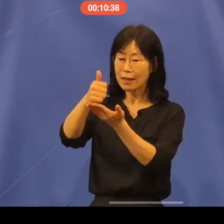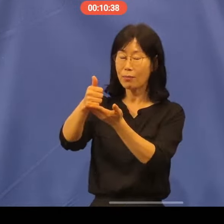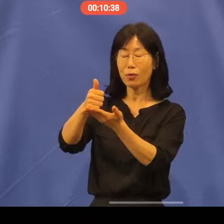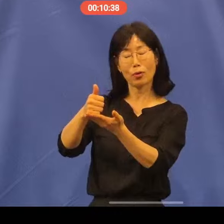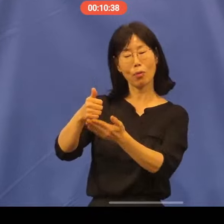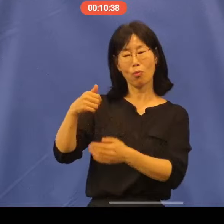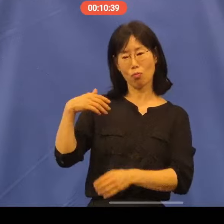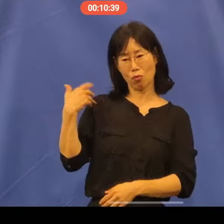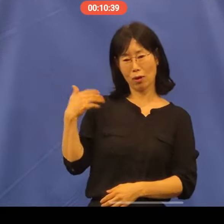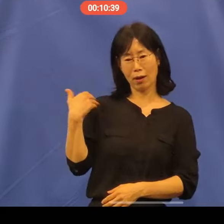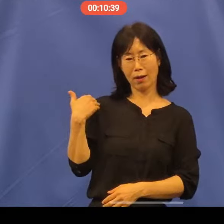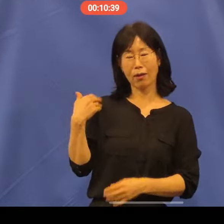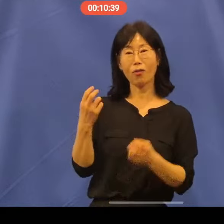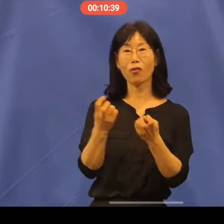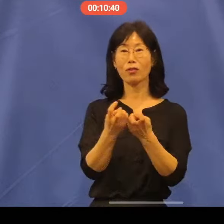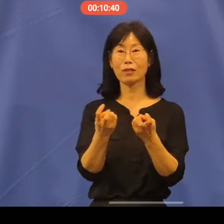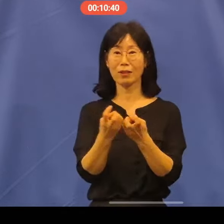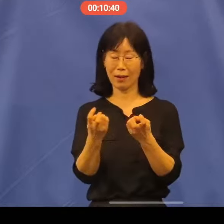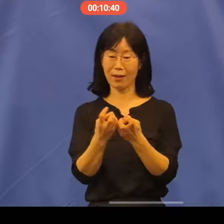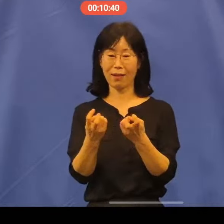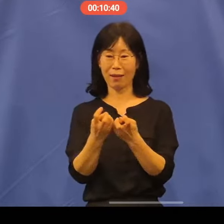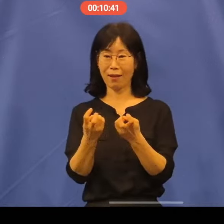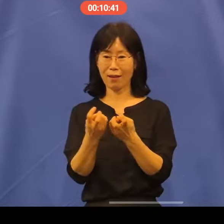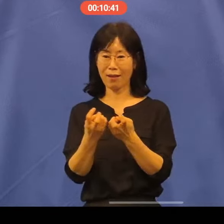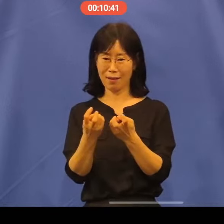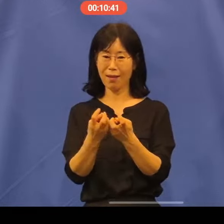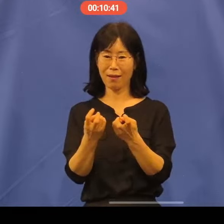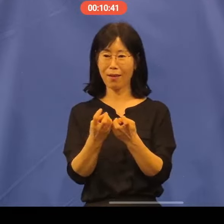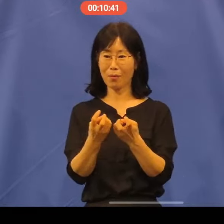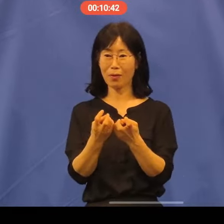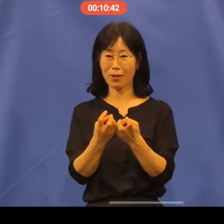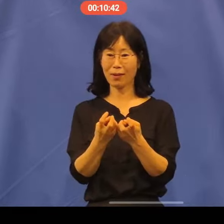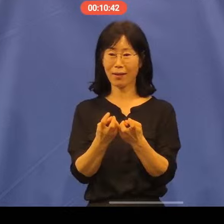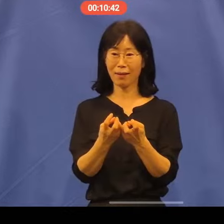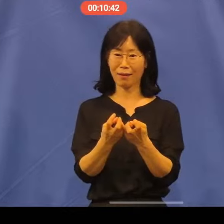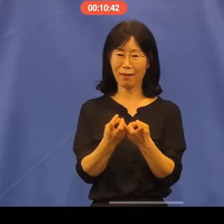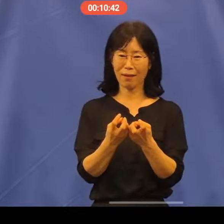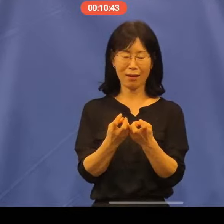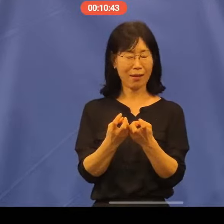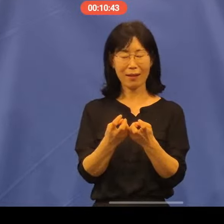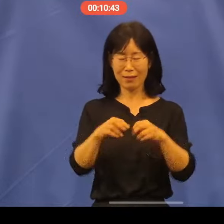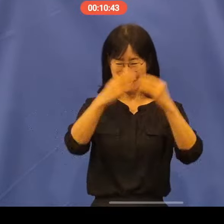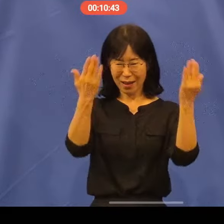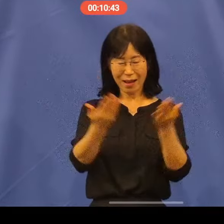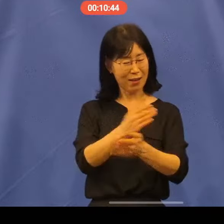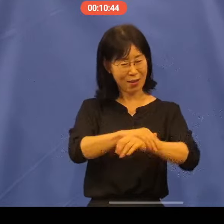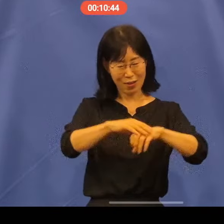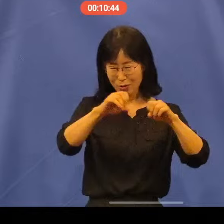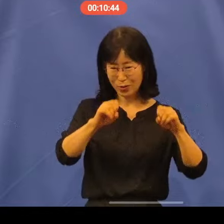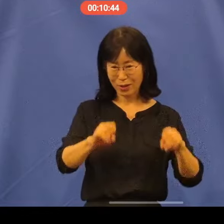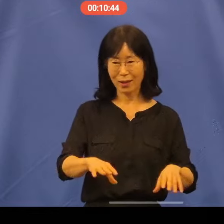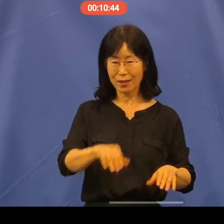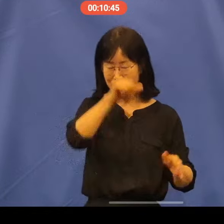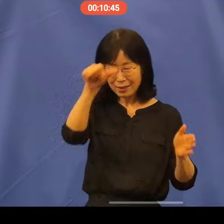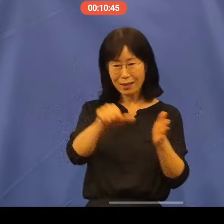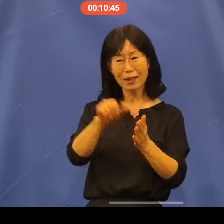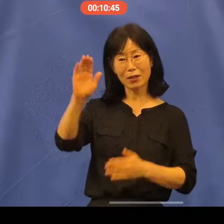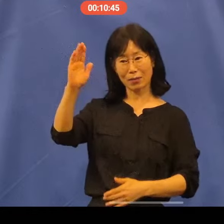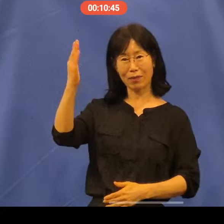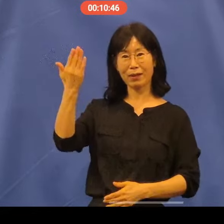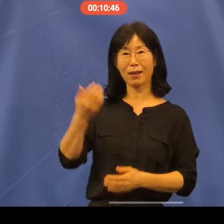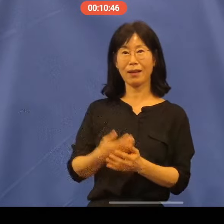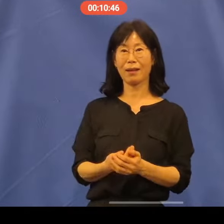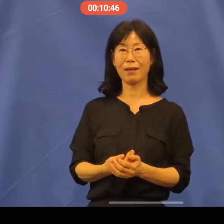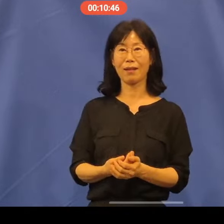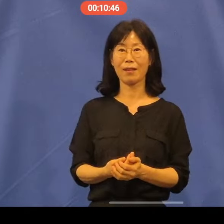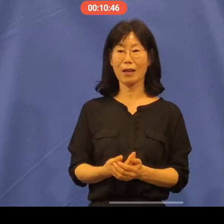모르면 이제 그냥 맹인이 코끼리 잡는 거하고 똑같아요. 그래서 우리는 나라고 하는